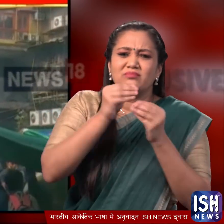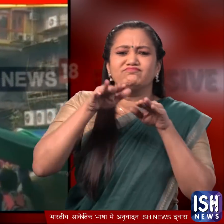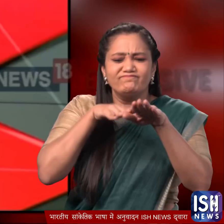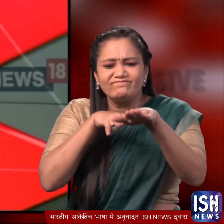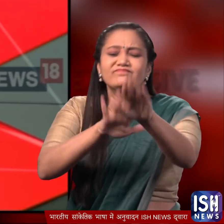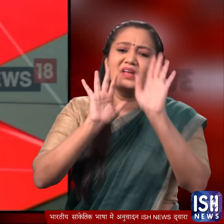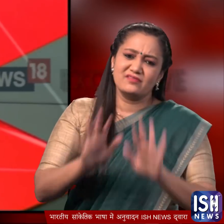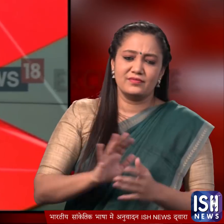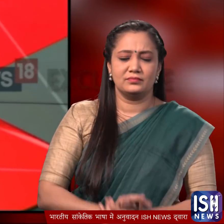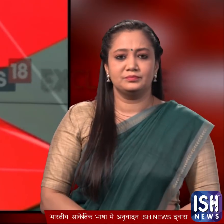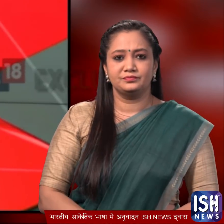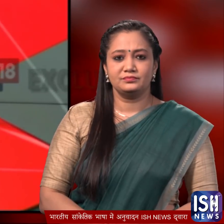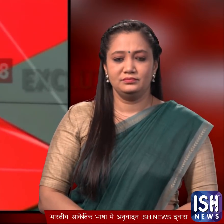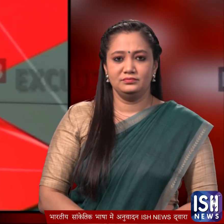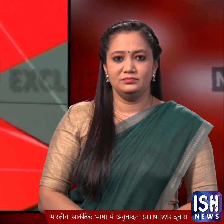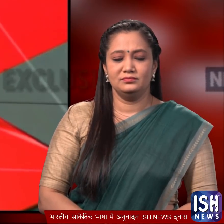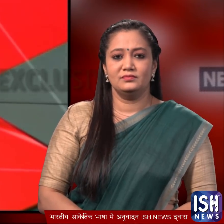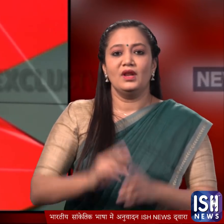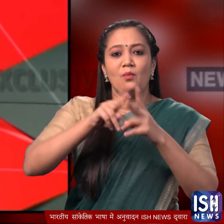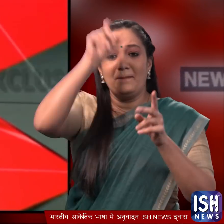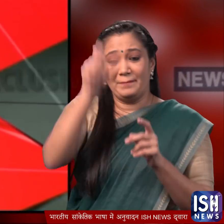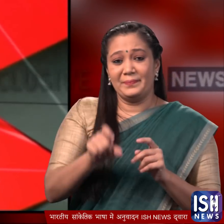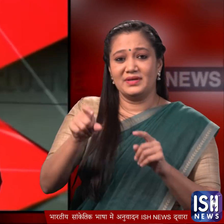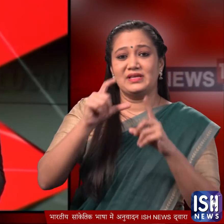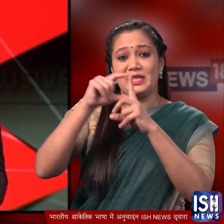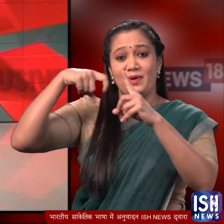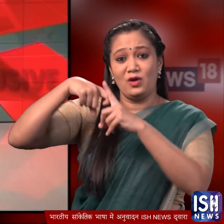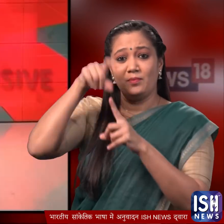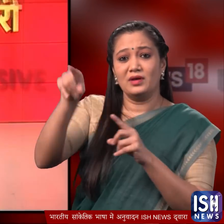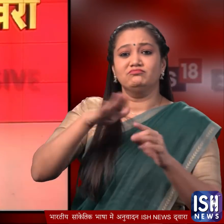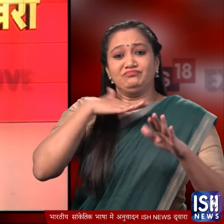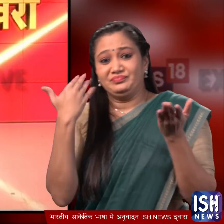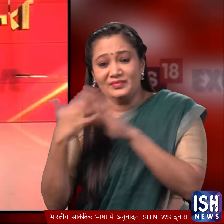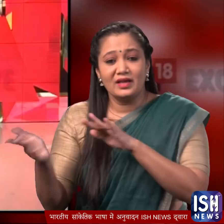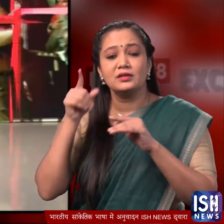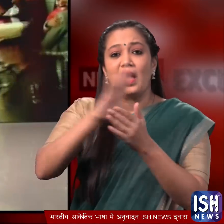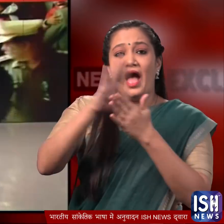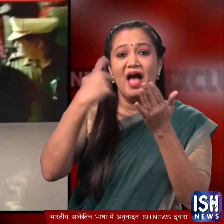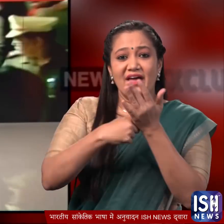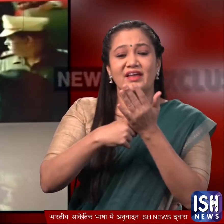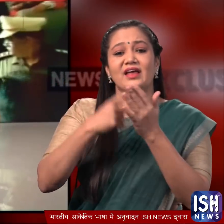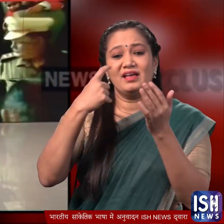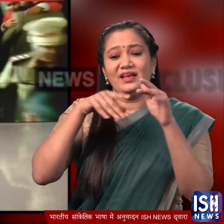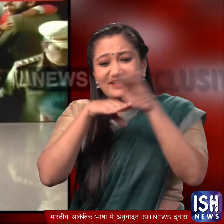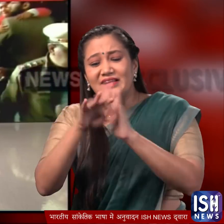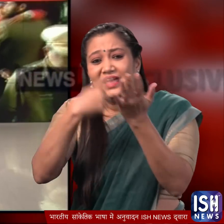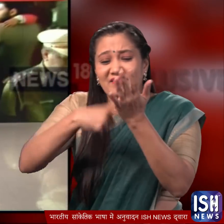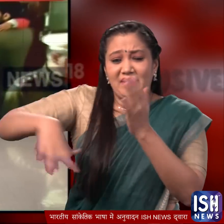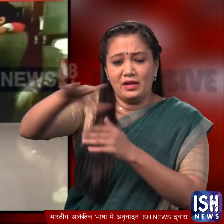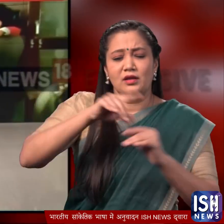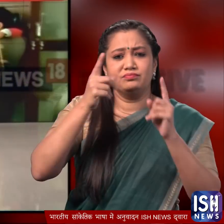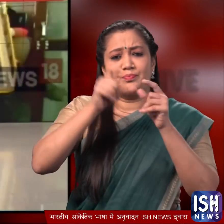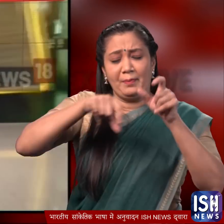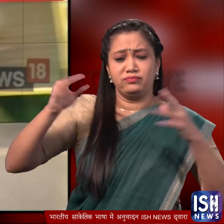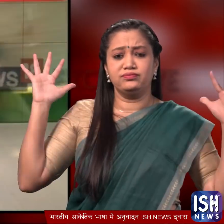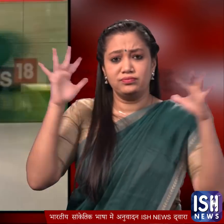पड़ा। भारतीय सेना की राष्ट्रीय राइफल्स के शहीद जवान दीपक कुमार के अंतिम दर्शन के लिए हरियाणा के रेवाड़ी में भीड़ उमड़ पड़ी। 2